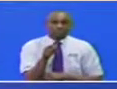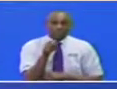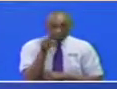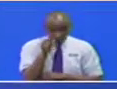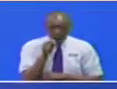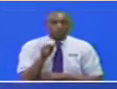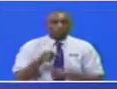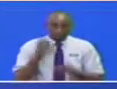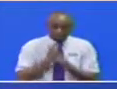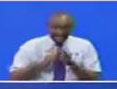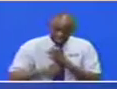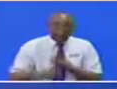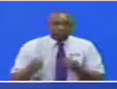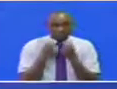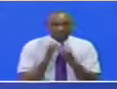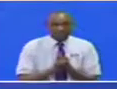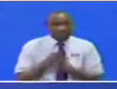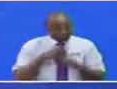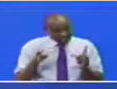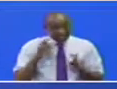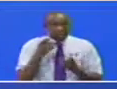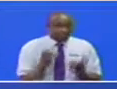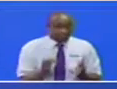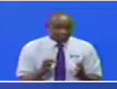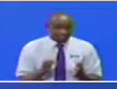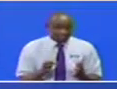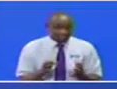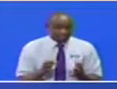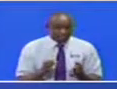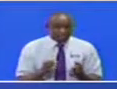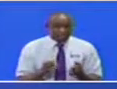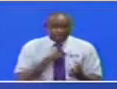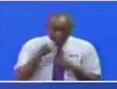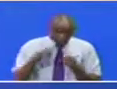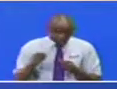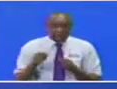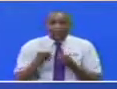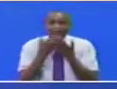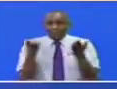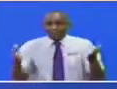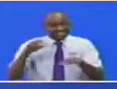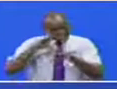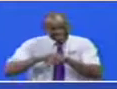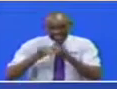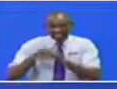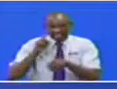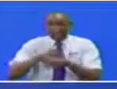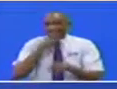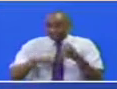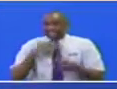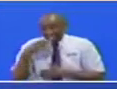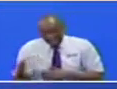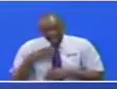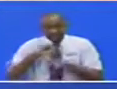itiliwe bidii iwe hivyo. Lakini ukirudia mambo kama kurithi, ndio inakuwa na shida sana, kurithi na